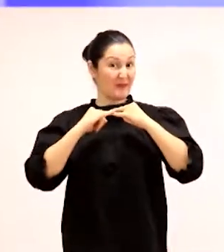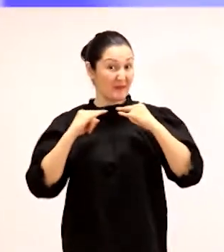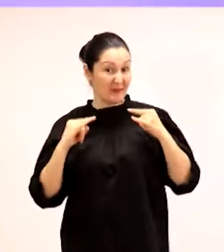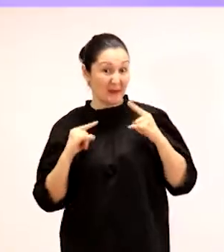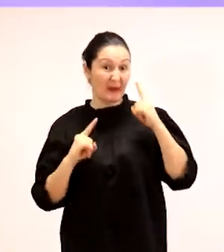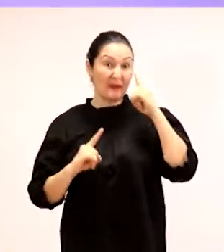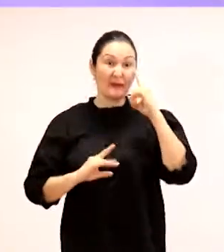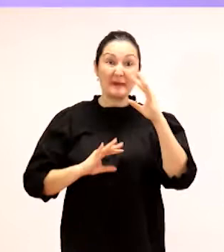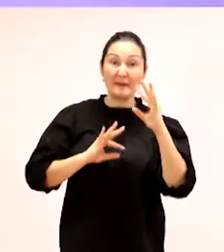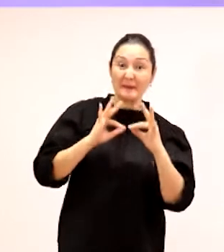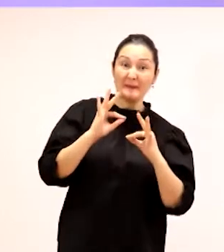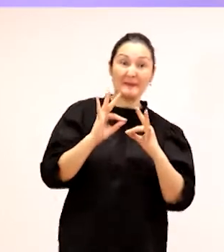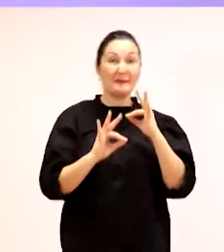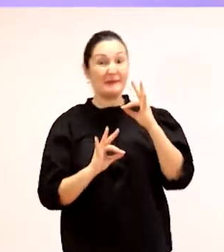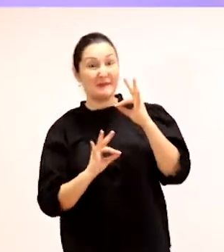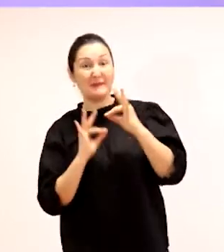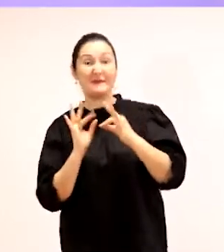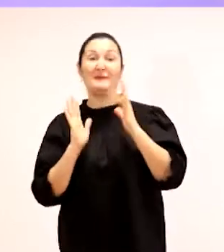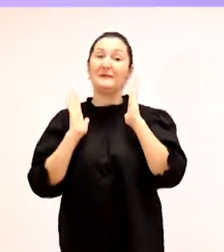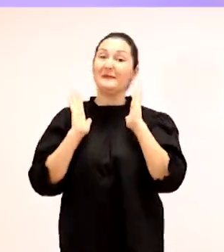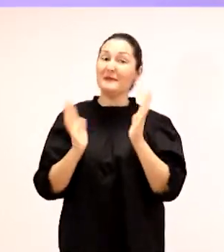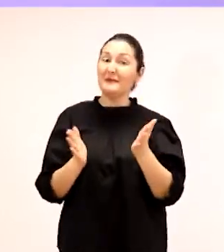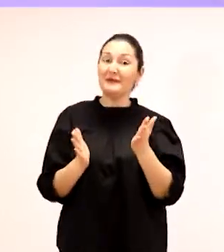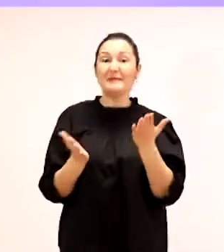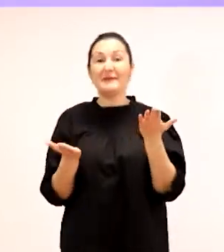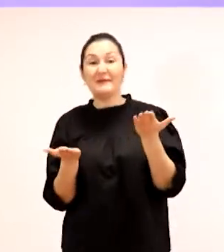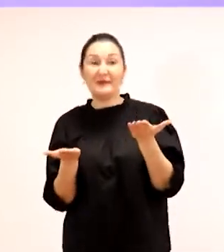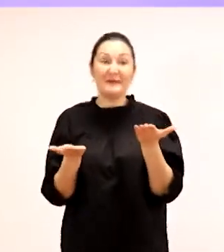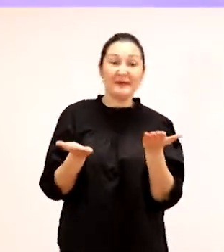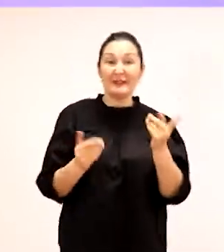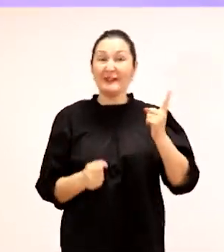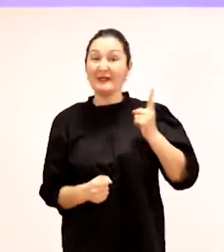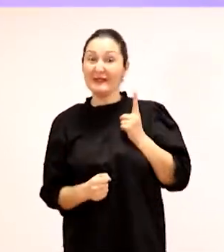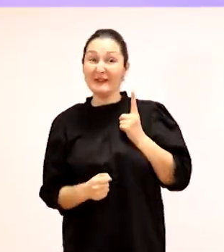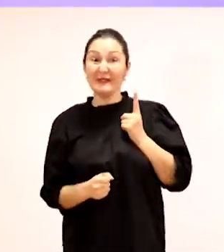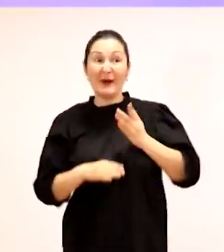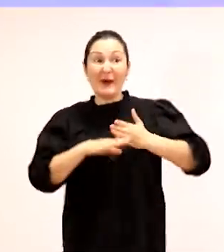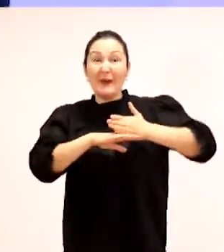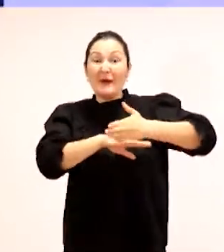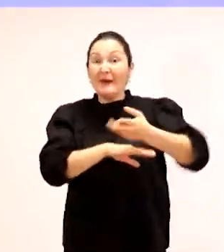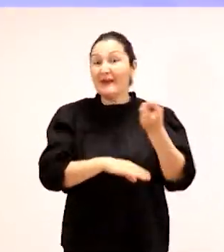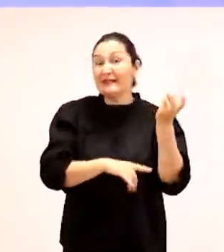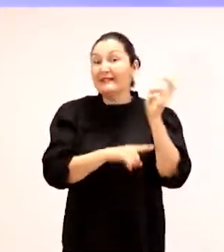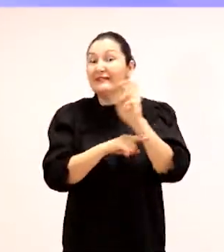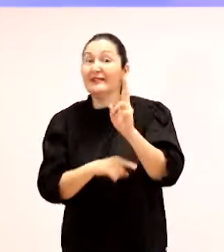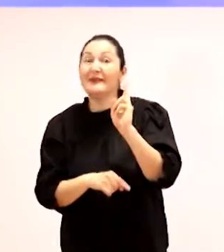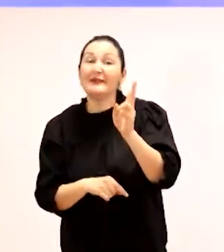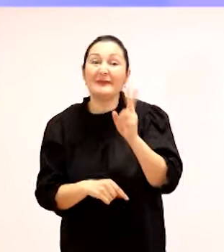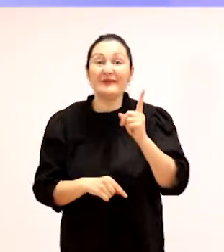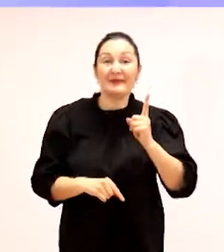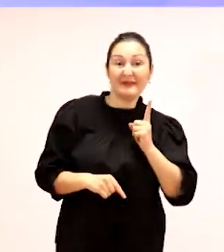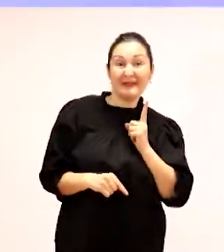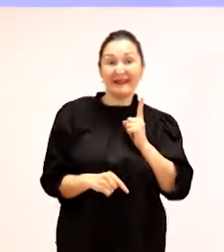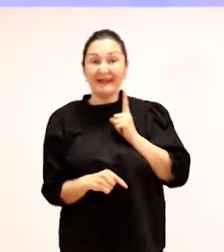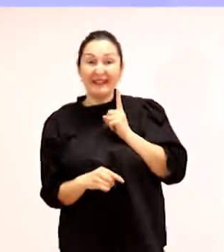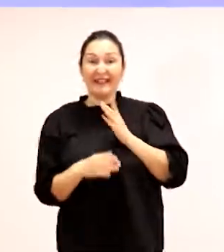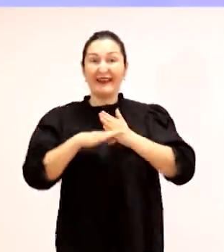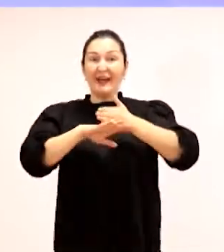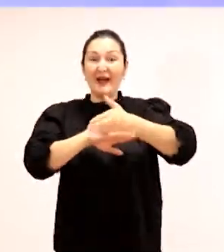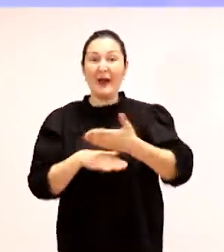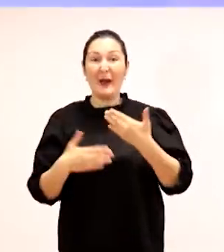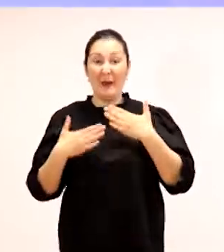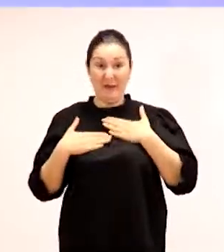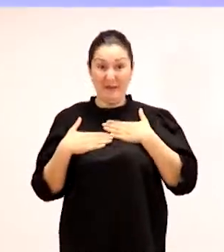О! И буду ждать гостей. Как будто у